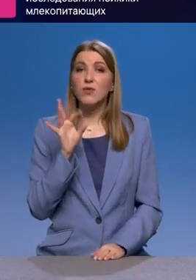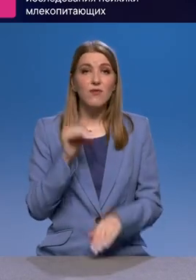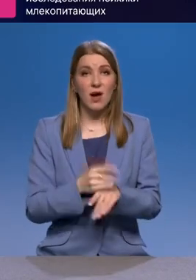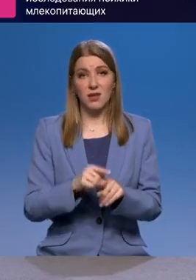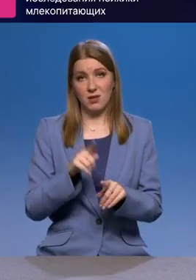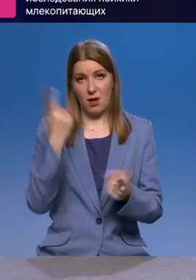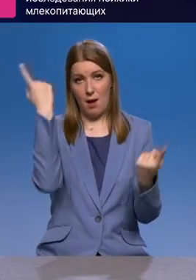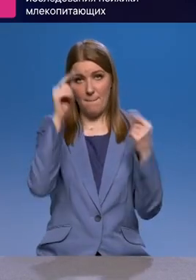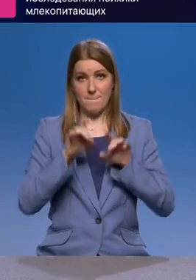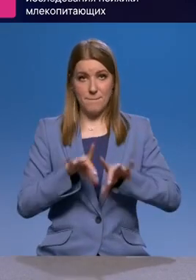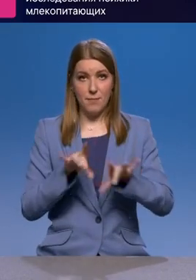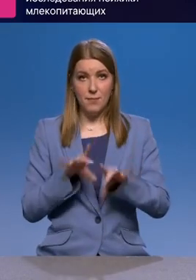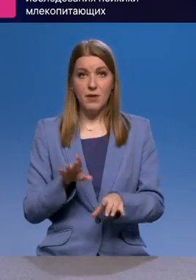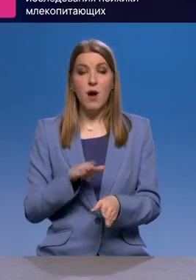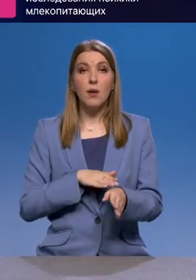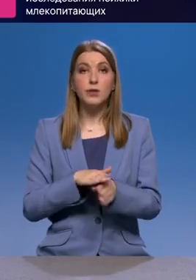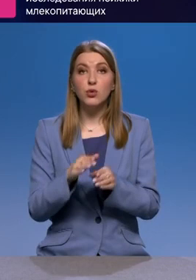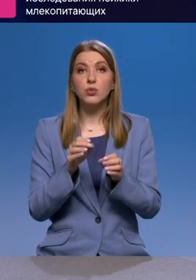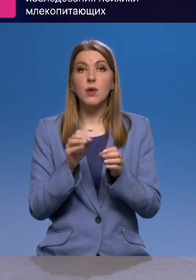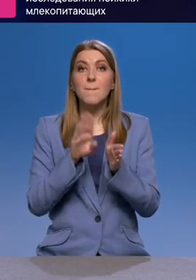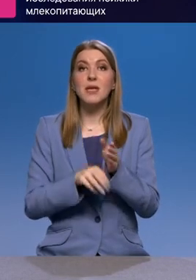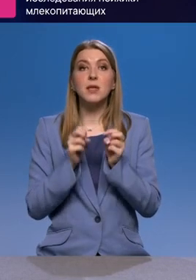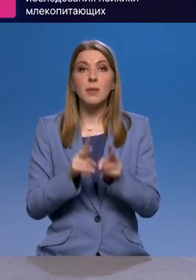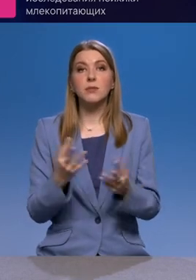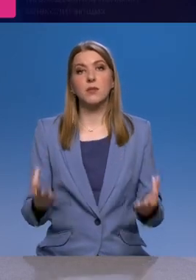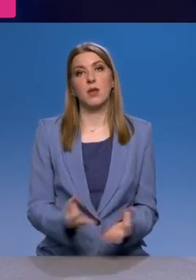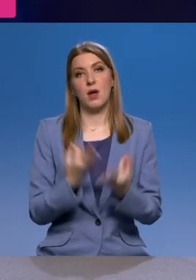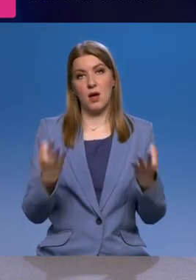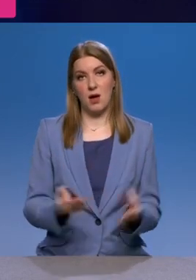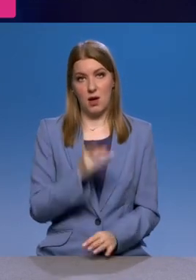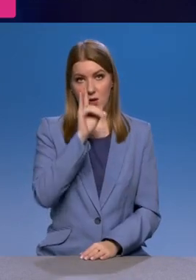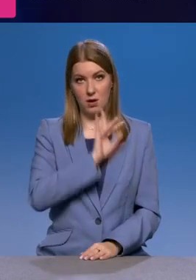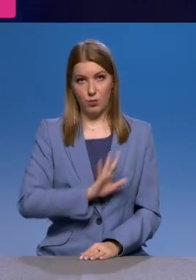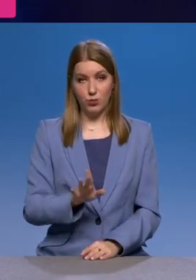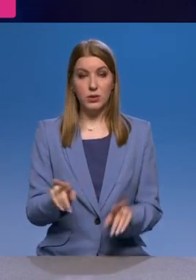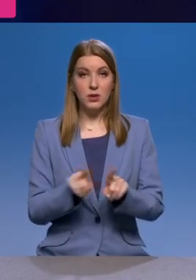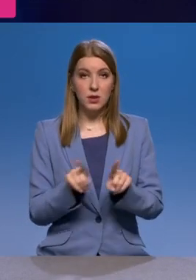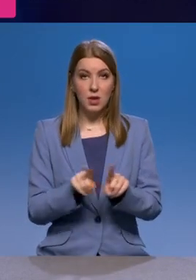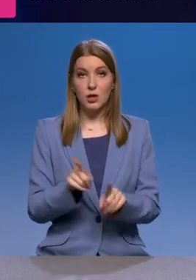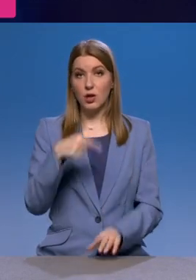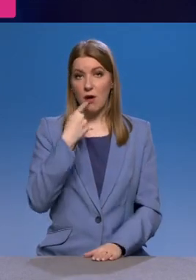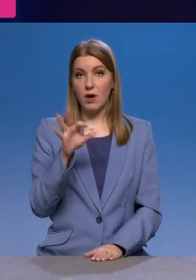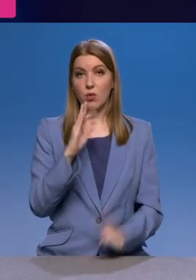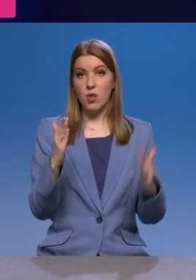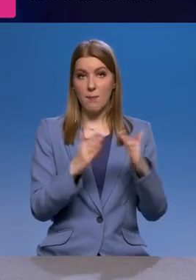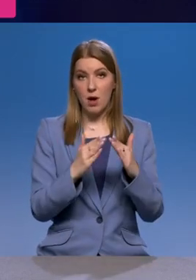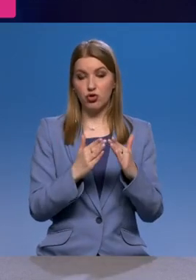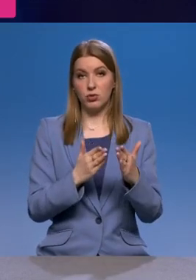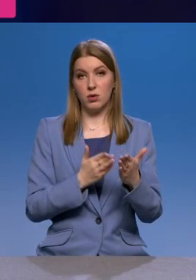сложно сказать, абсолютно безопасными никакие из них быть не могут. То же самое касается домашних породных